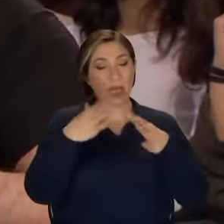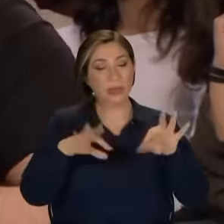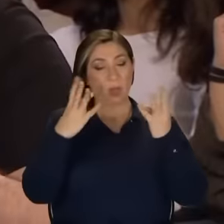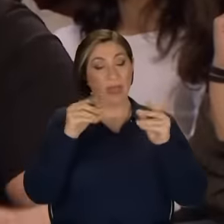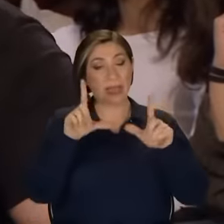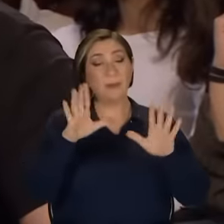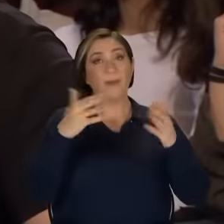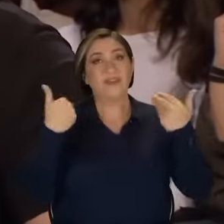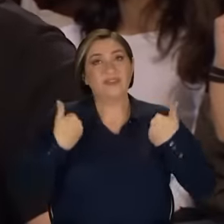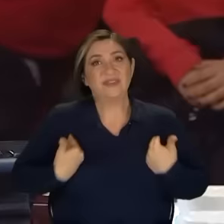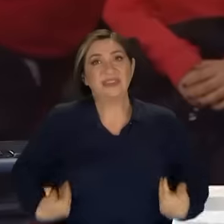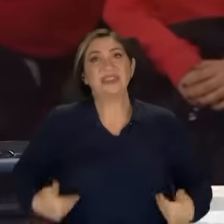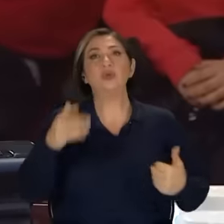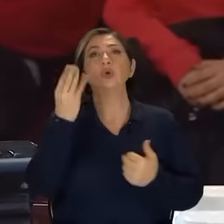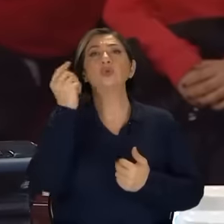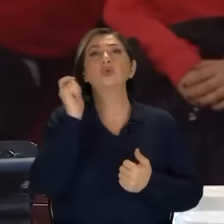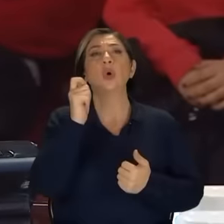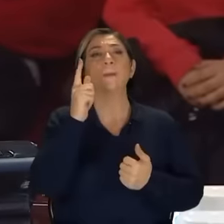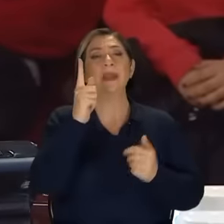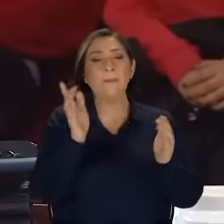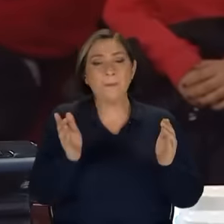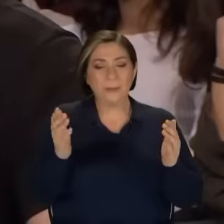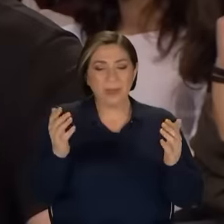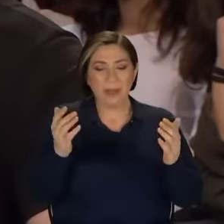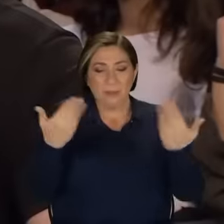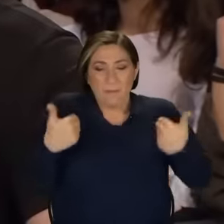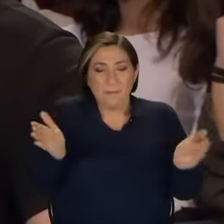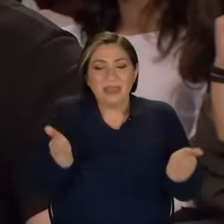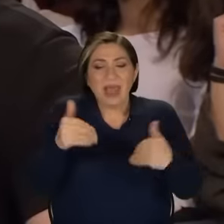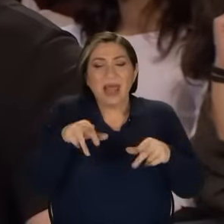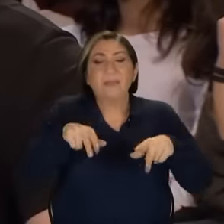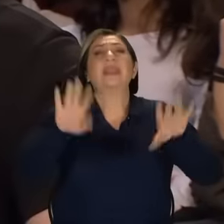gerekiyor ama fiziki olarak çok zor bir materyal değil. Yani